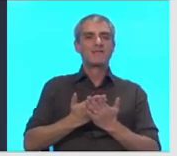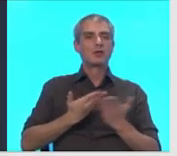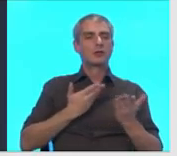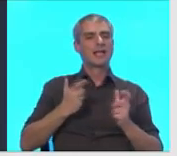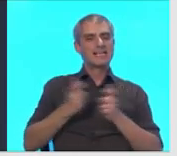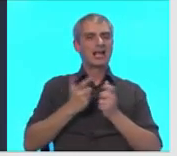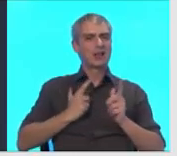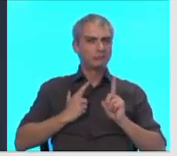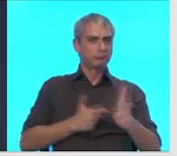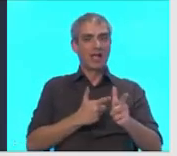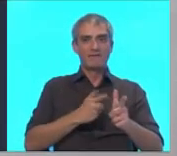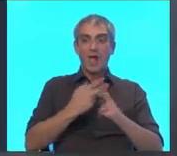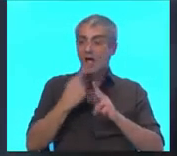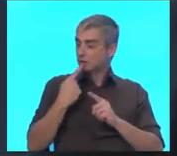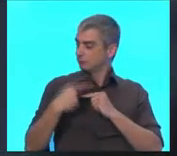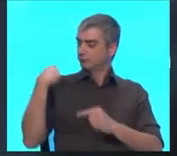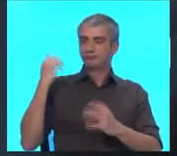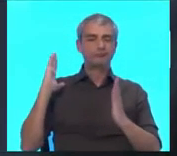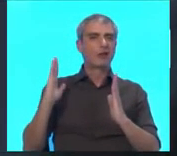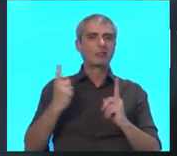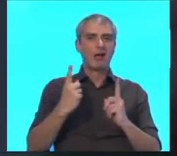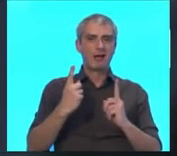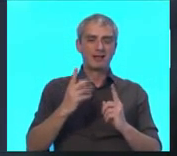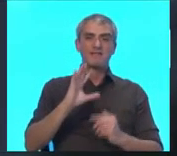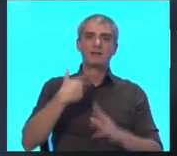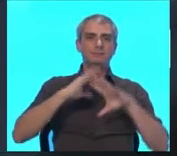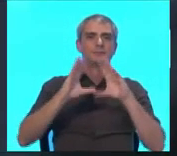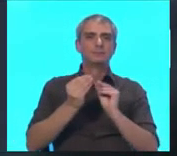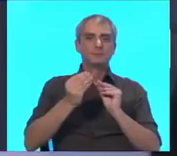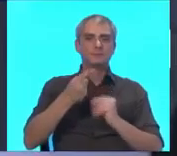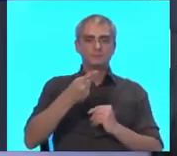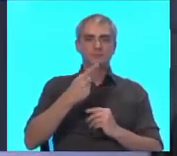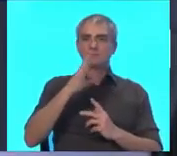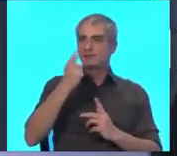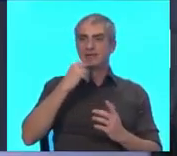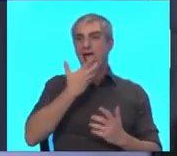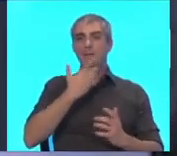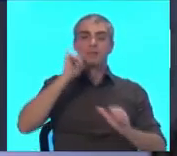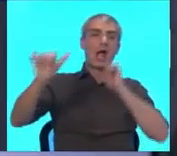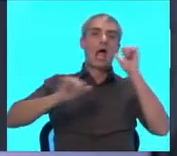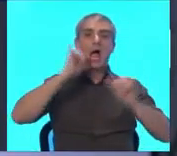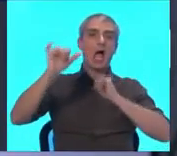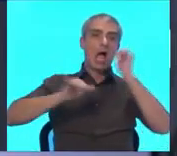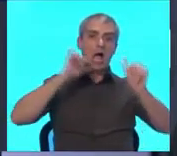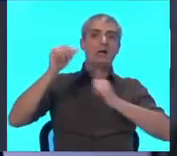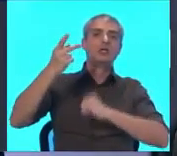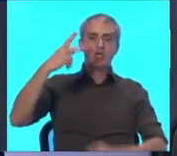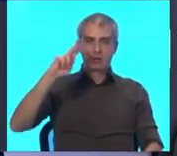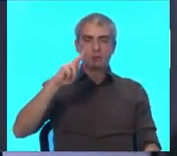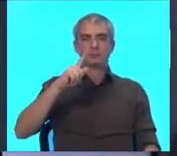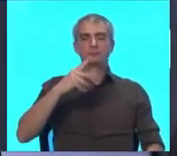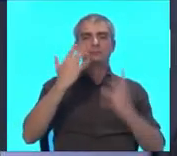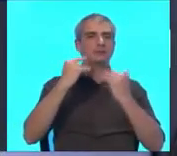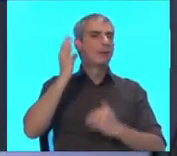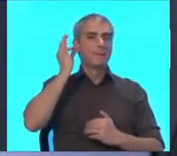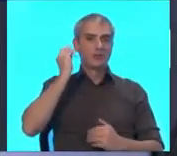קרביות רק בשנה האחרונה. ואם נסכם, אז ככל שהטונים של הרבנים הולכים ומחריפים, מספר הדתיות